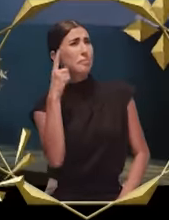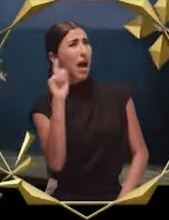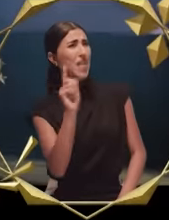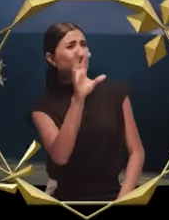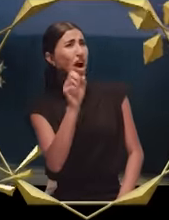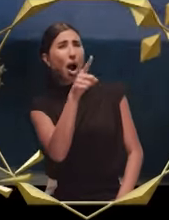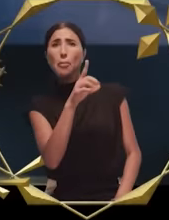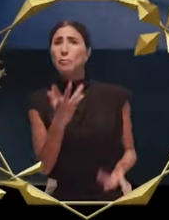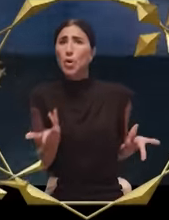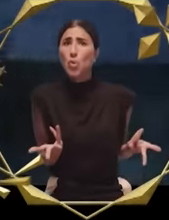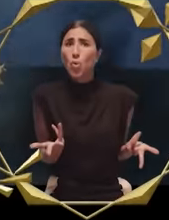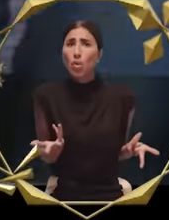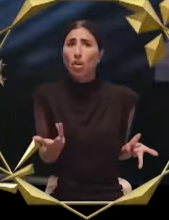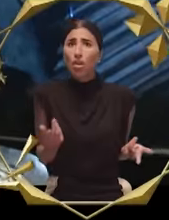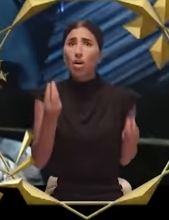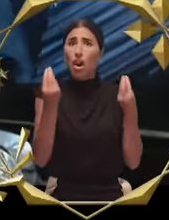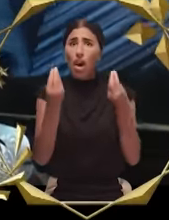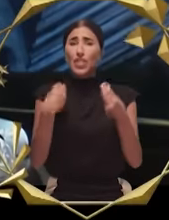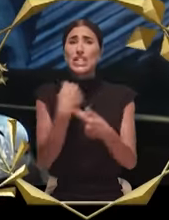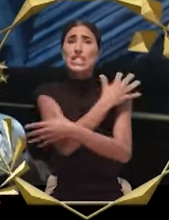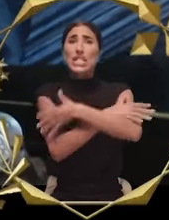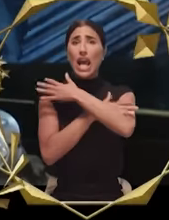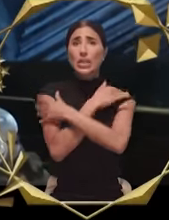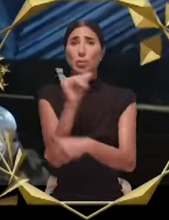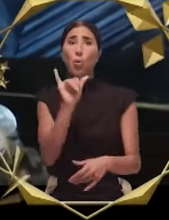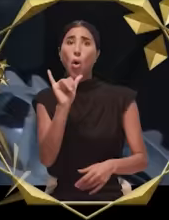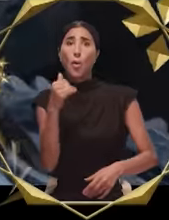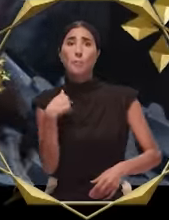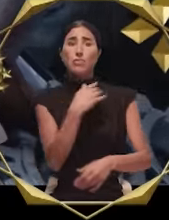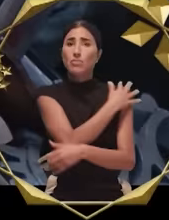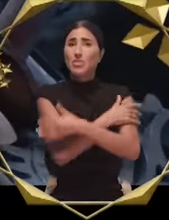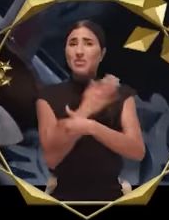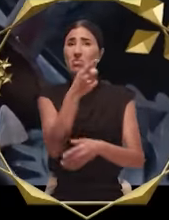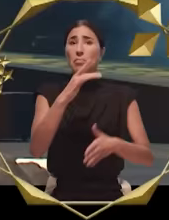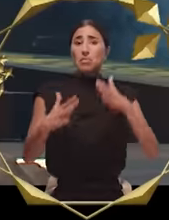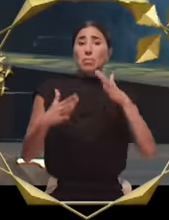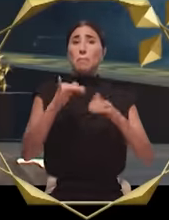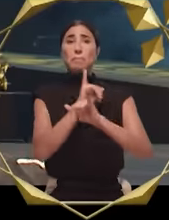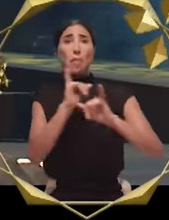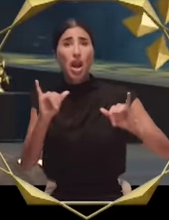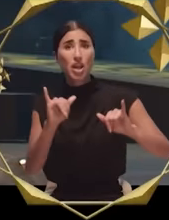معنى انتظري لنزده دهنة الصدأ يمنعه الحركة